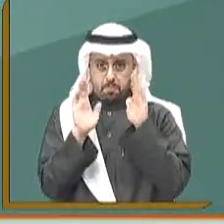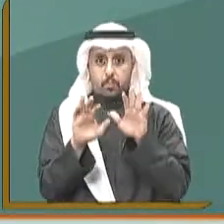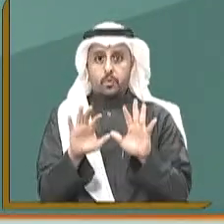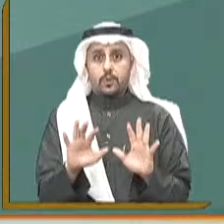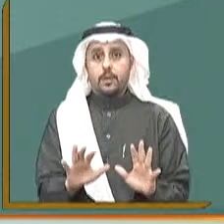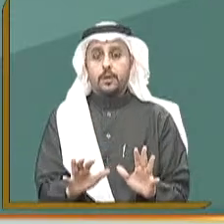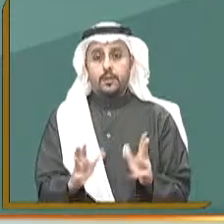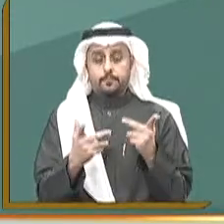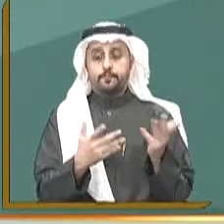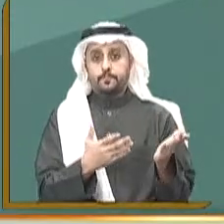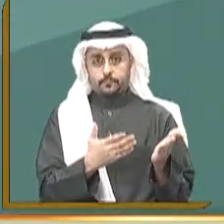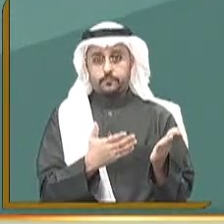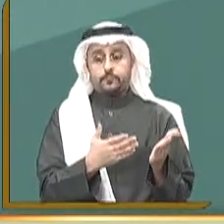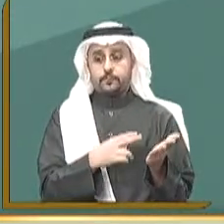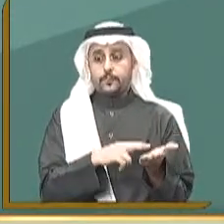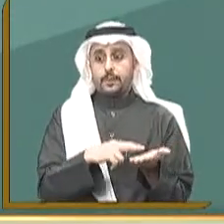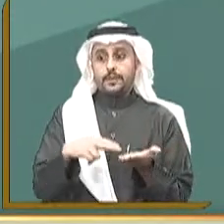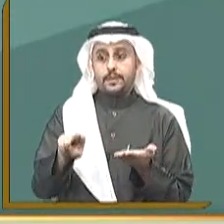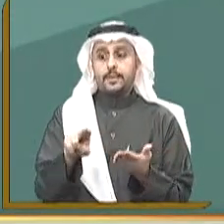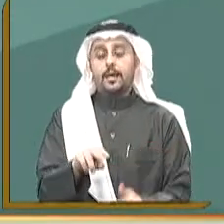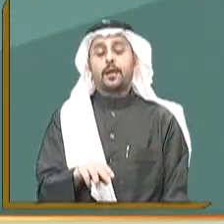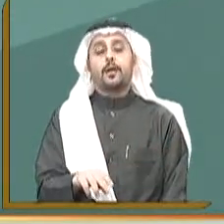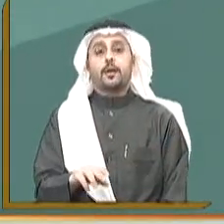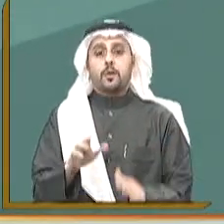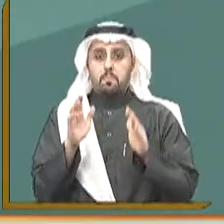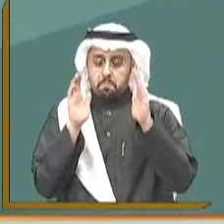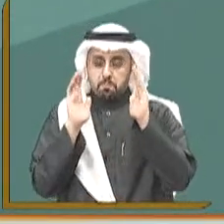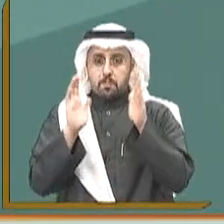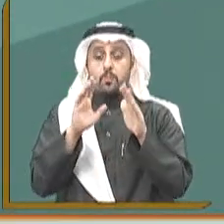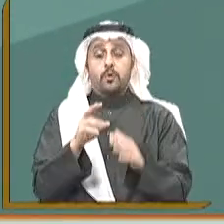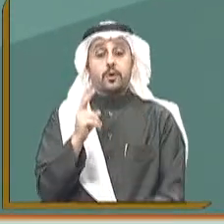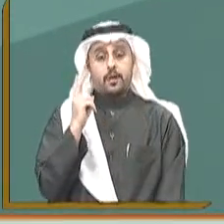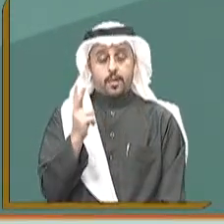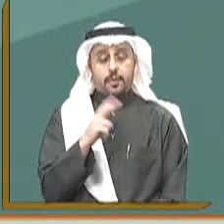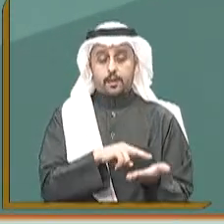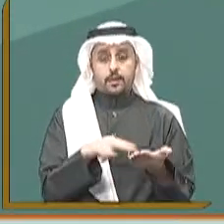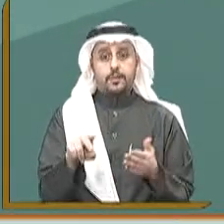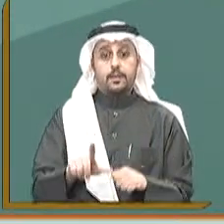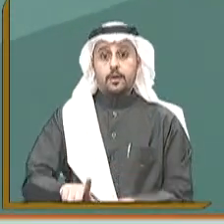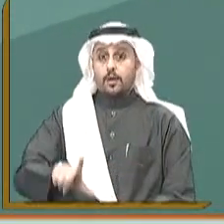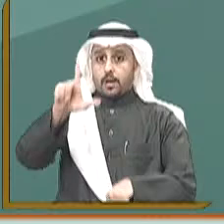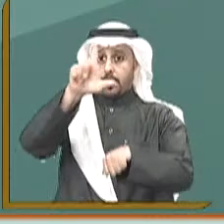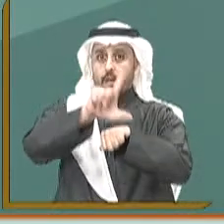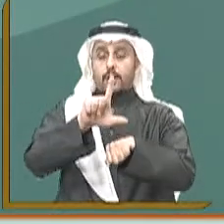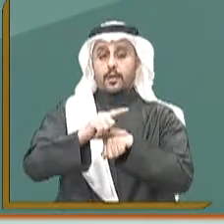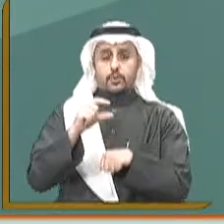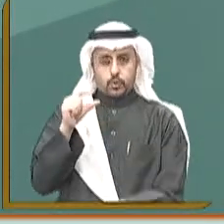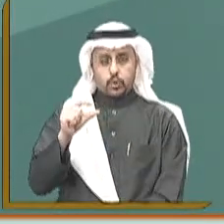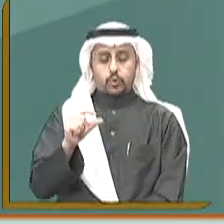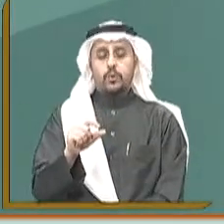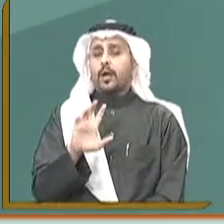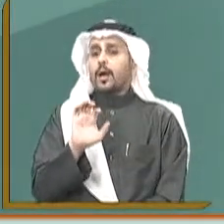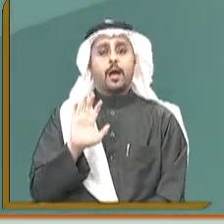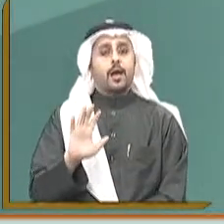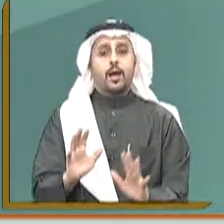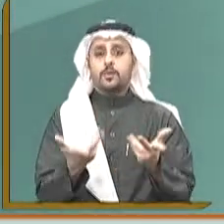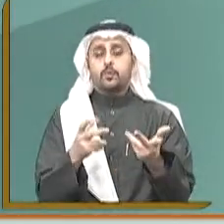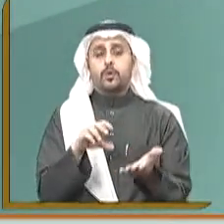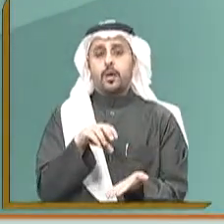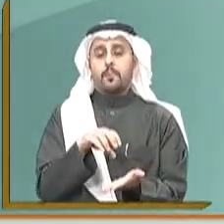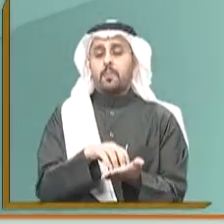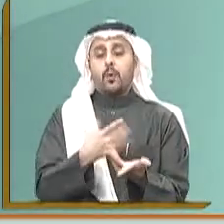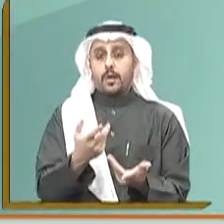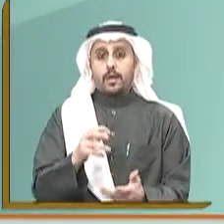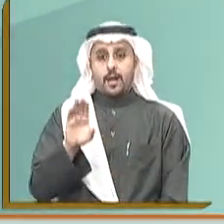سعود ولي العهد رئيس مجلس الوزراء ببرقيتي تهنئة لفخامة الرئيس الدكتور ويليام روتو رئيس جمهورية